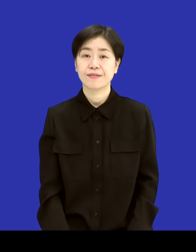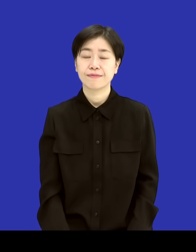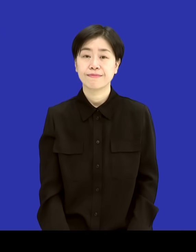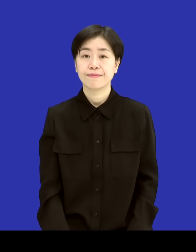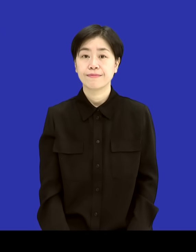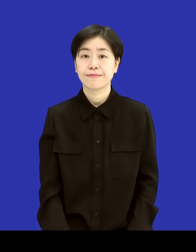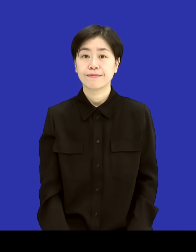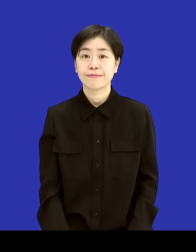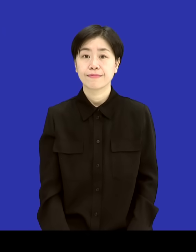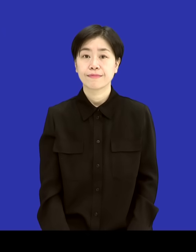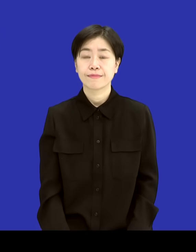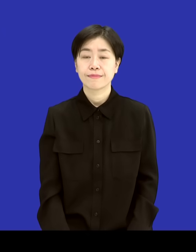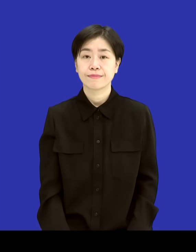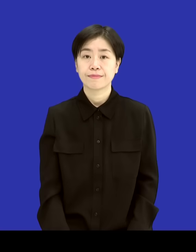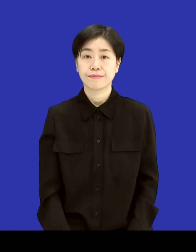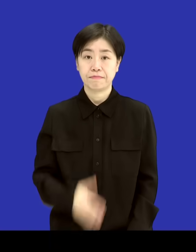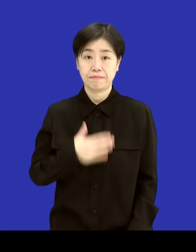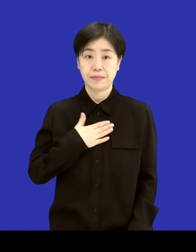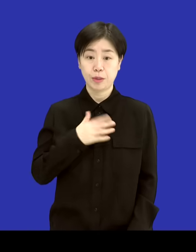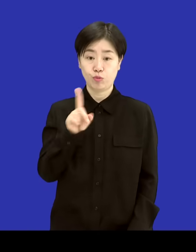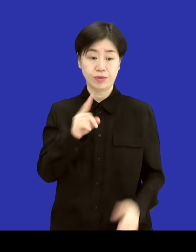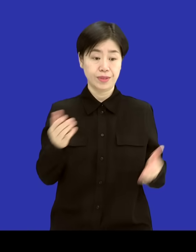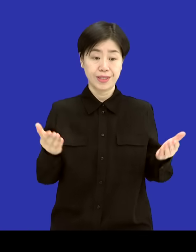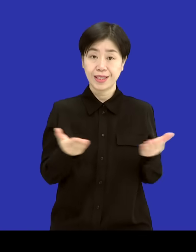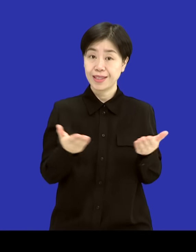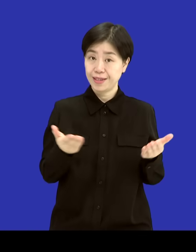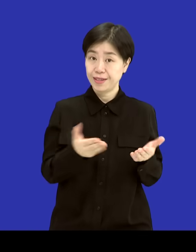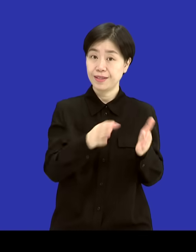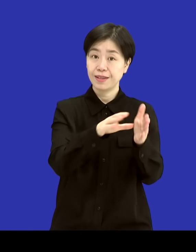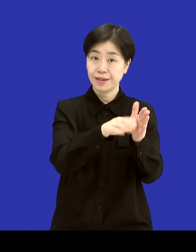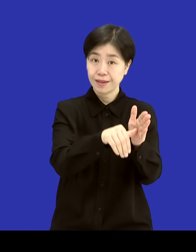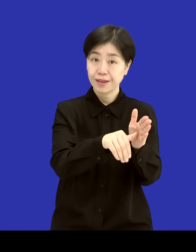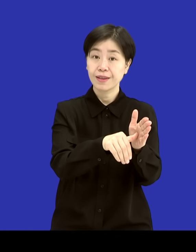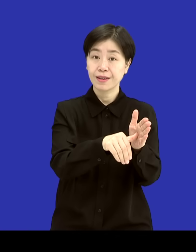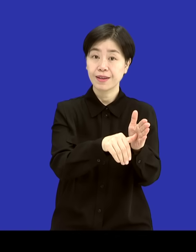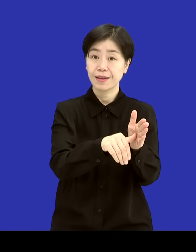하는 모든 일에 좀